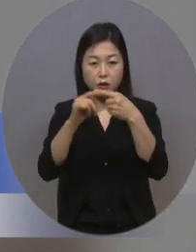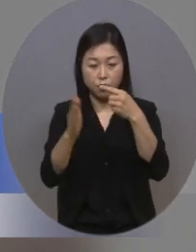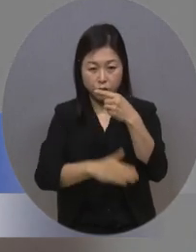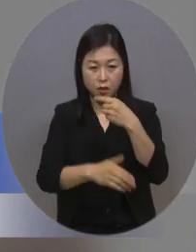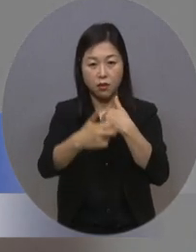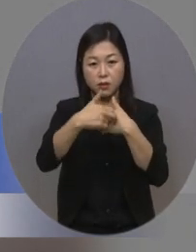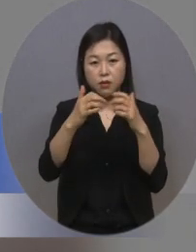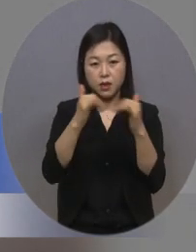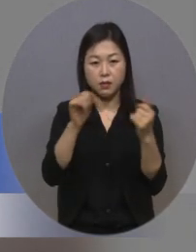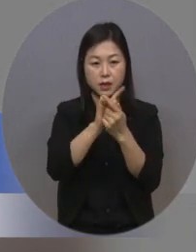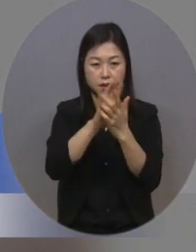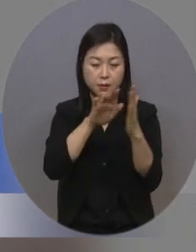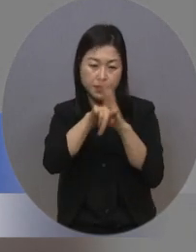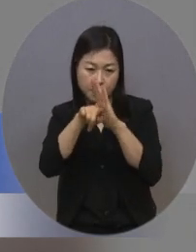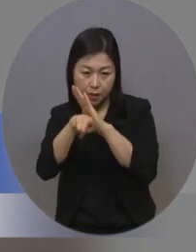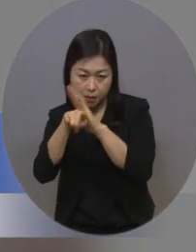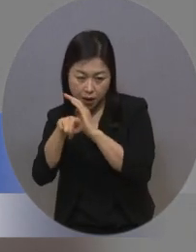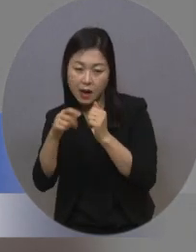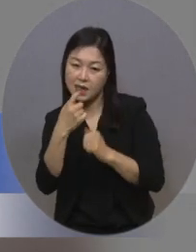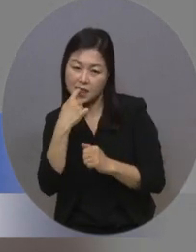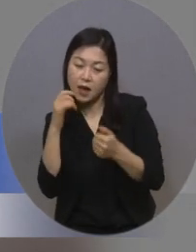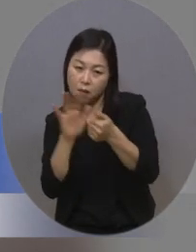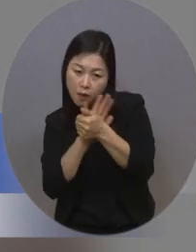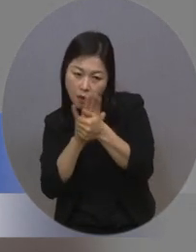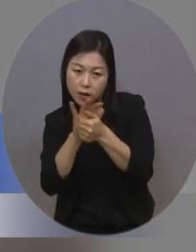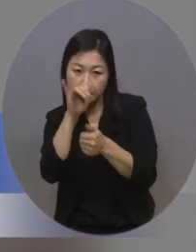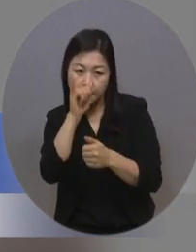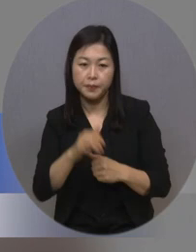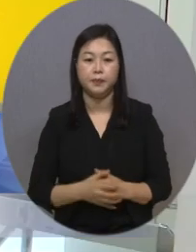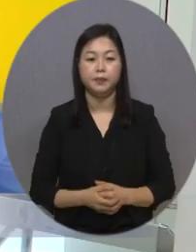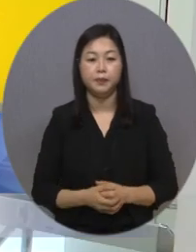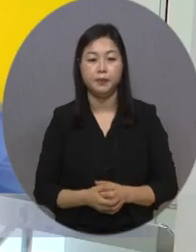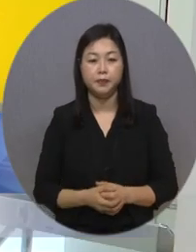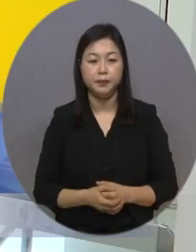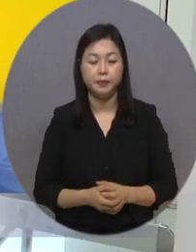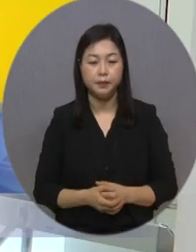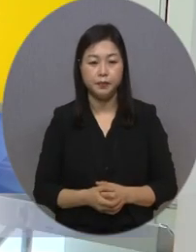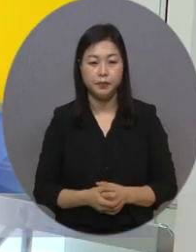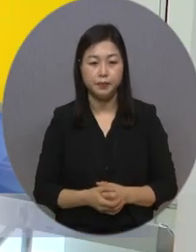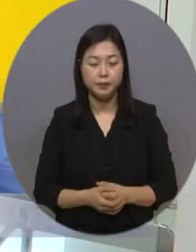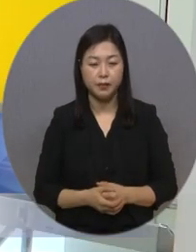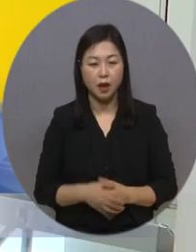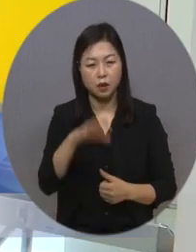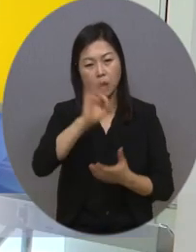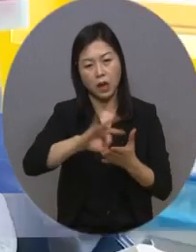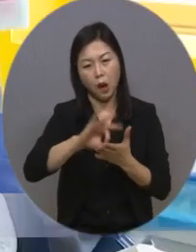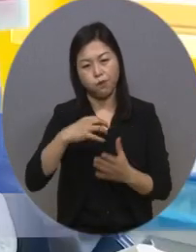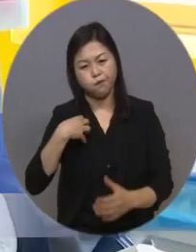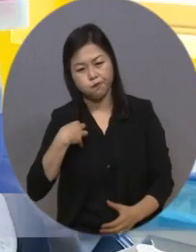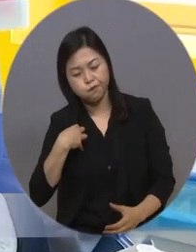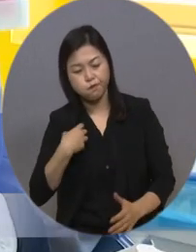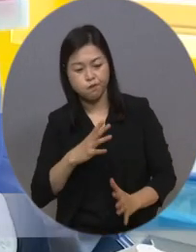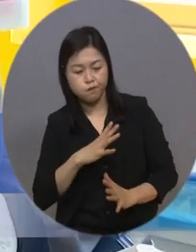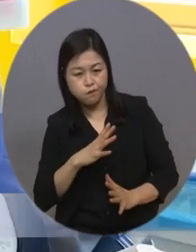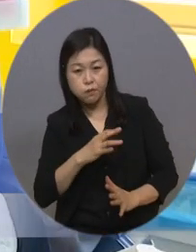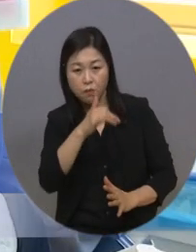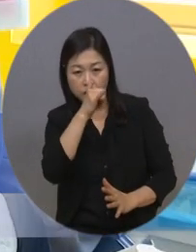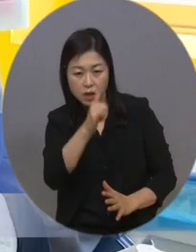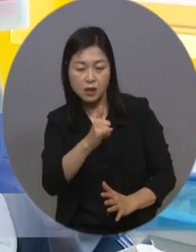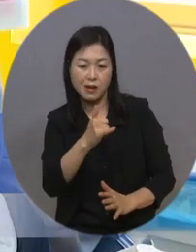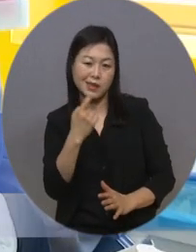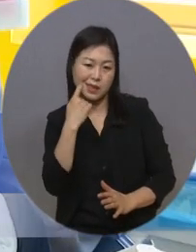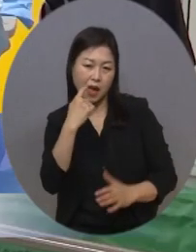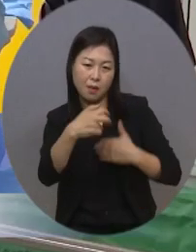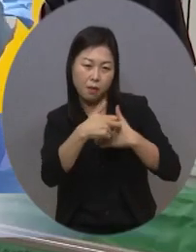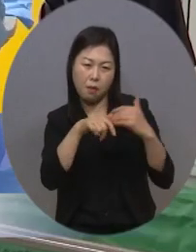직접 찾아가는 방문 서비스도 시작할 예정입니다. 그동안 경제적 부담이나 막연한 두려움으로 치과